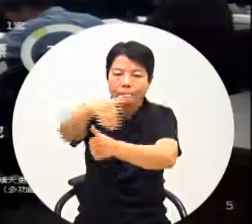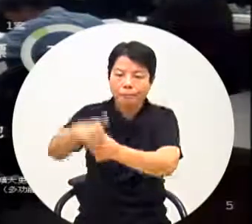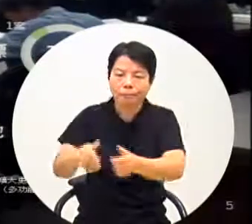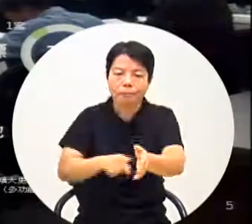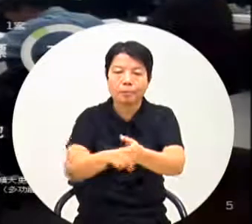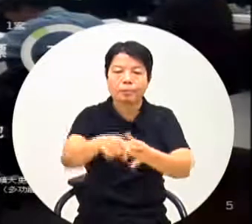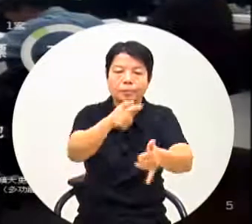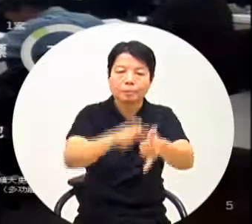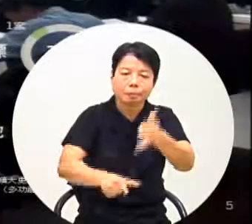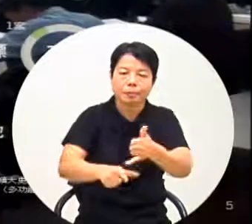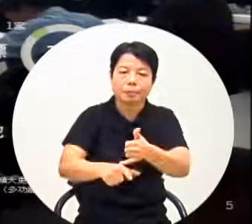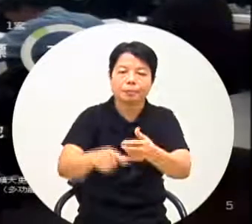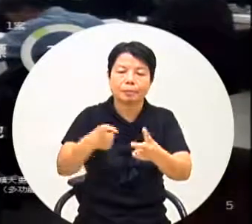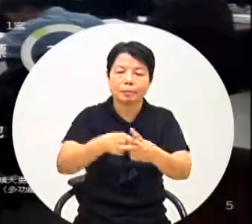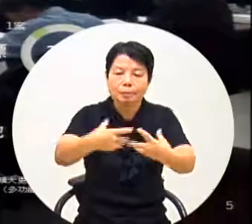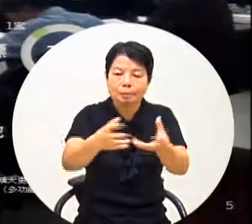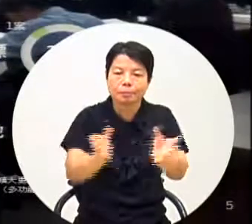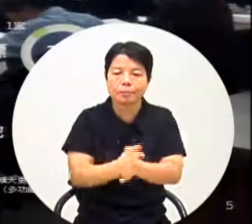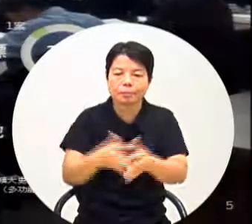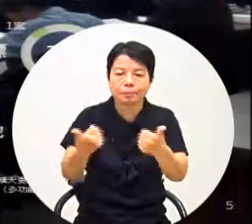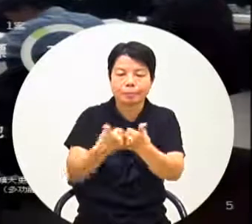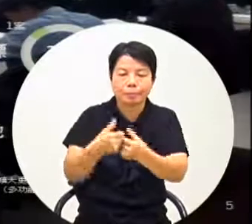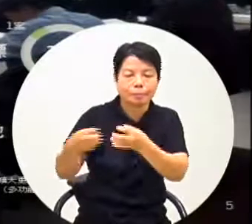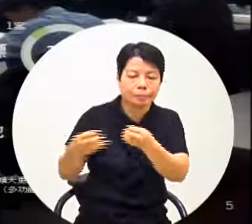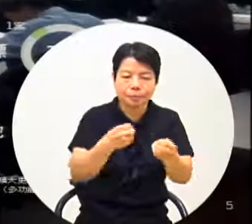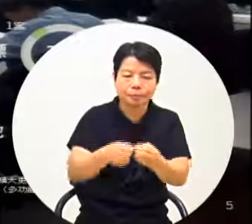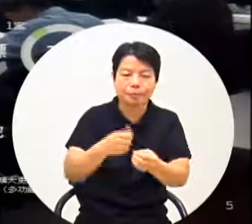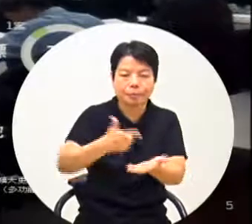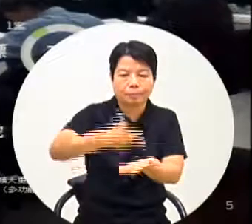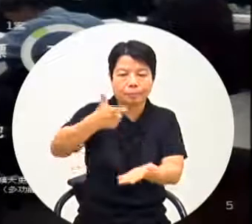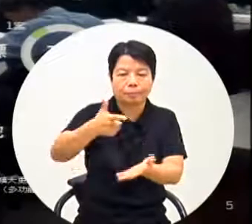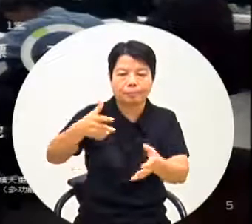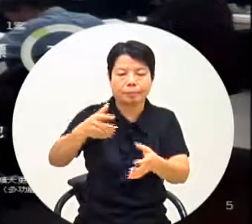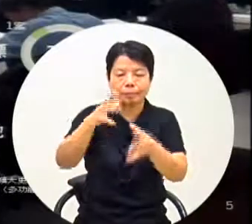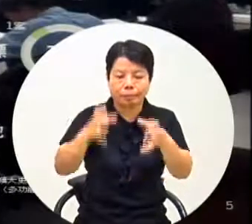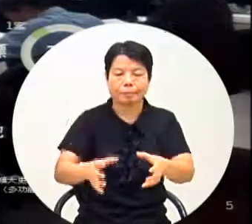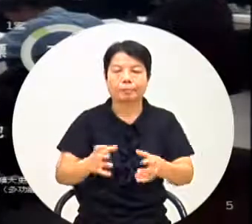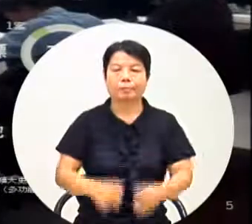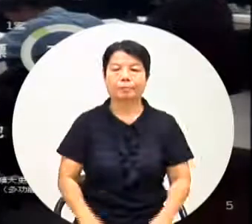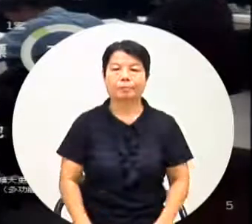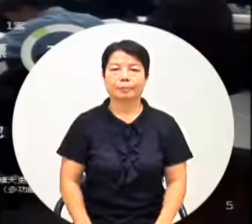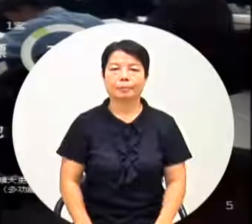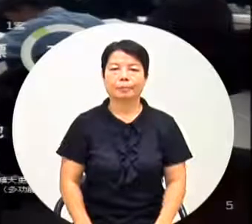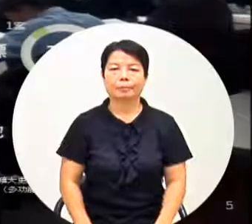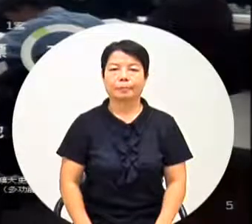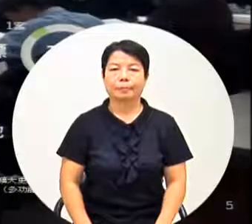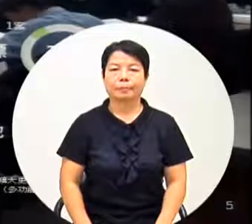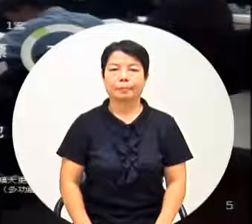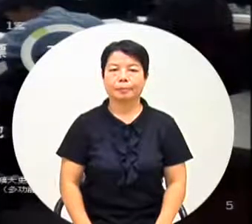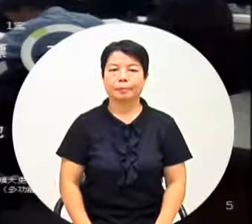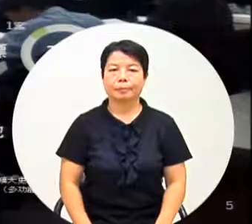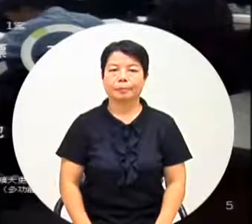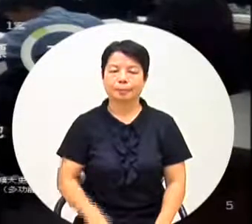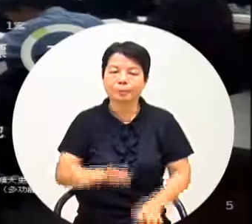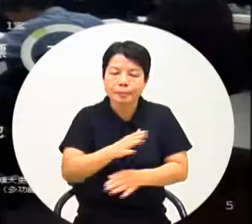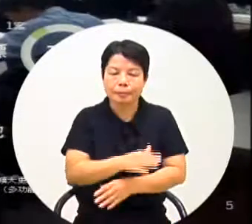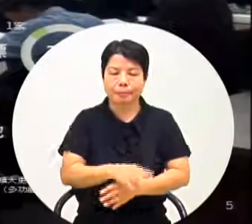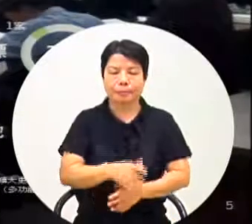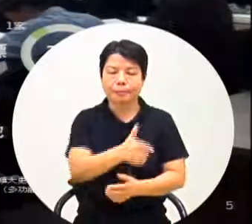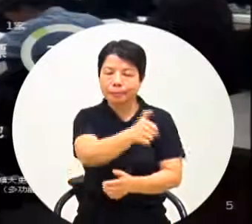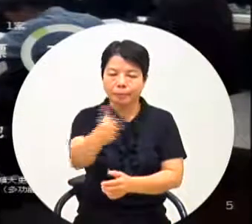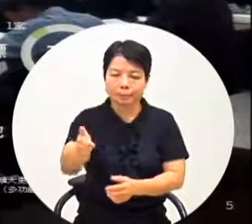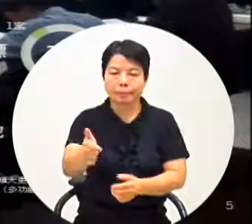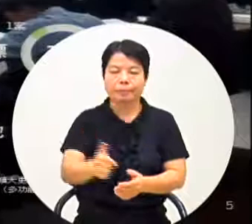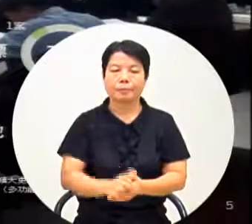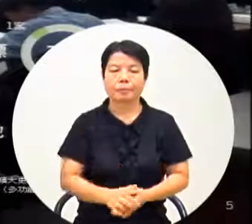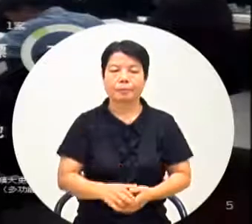会议讨论，总计进行了6次的专案小组会议啊。那因此呢，我们在这里其实很感谢我们相